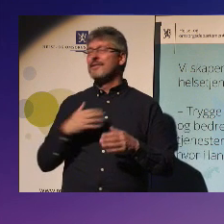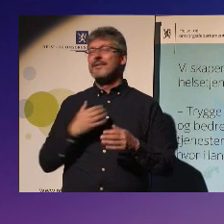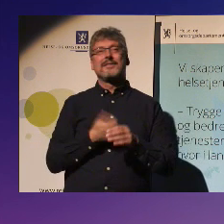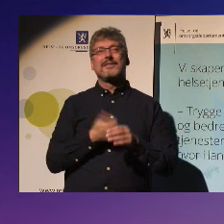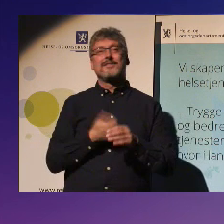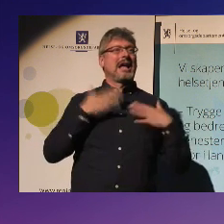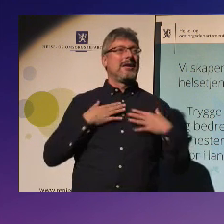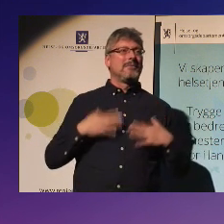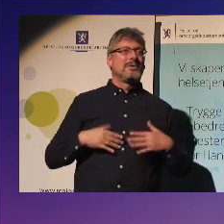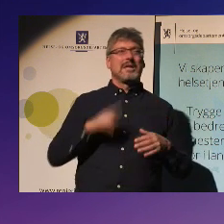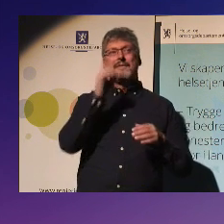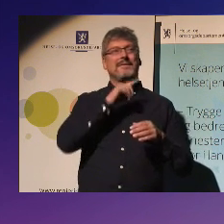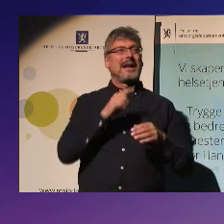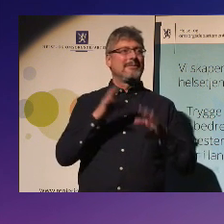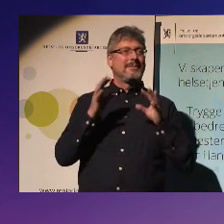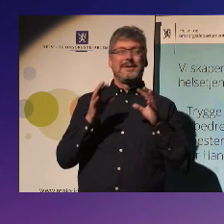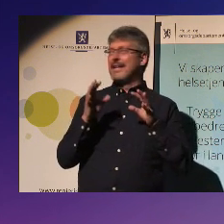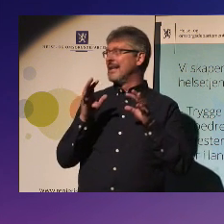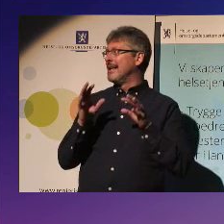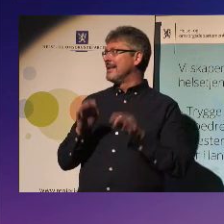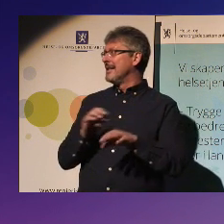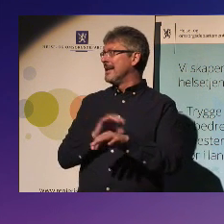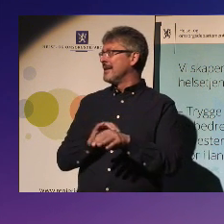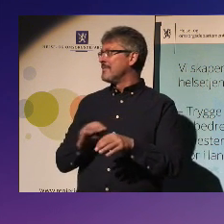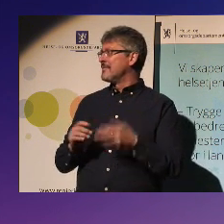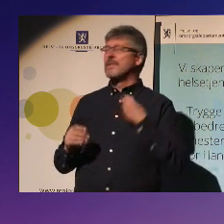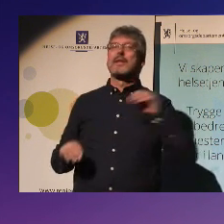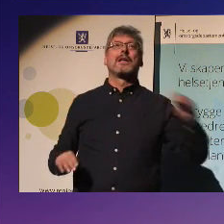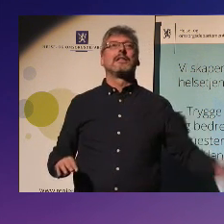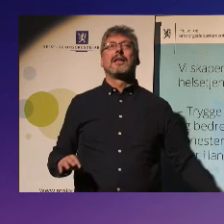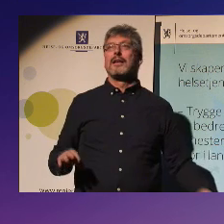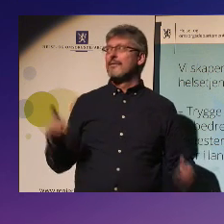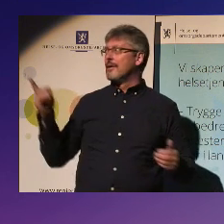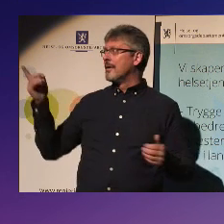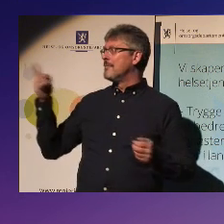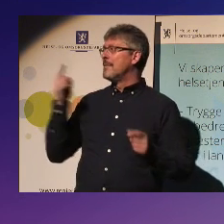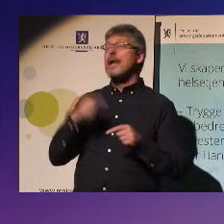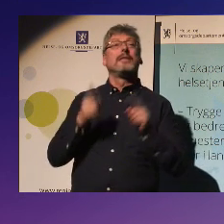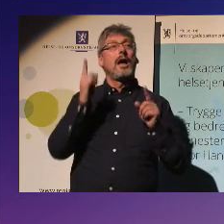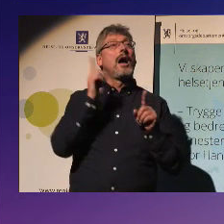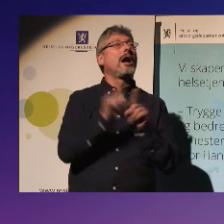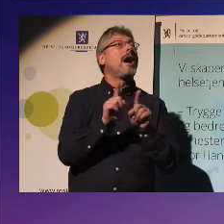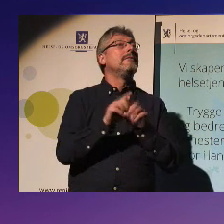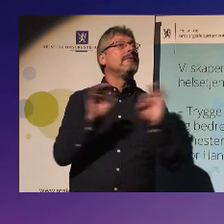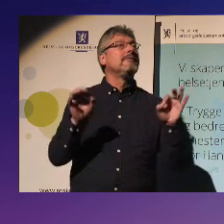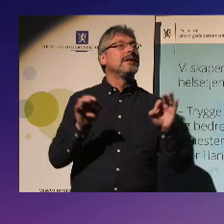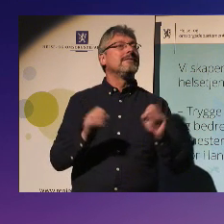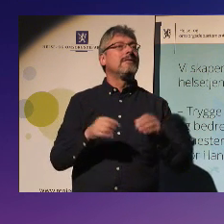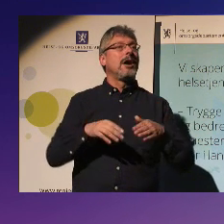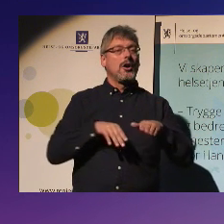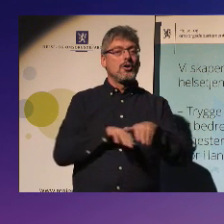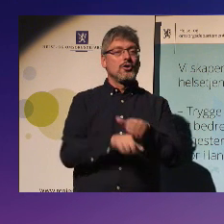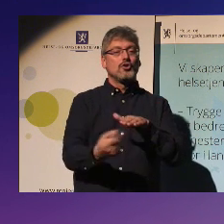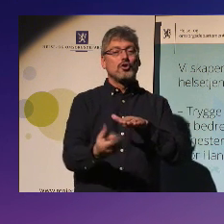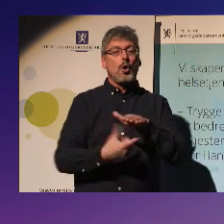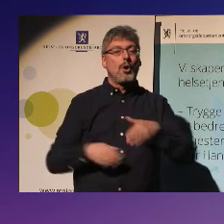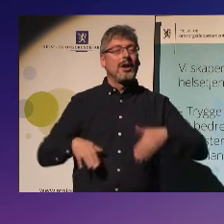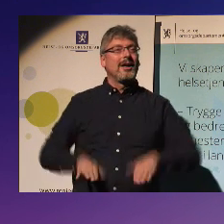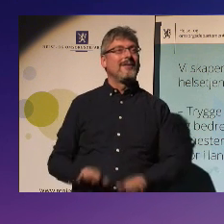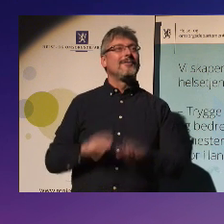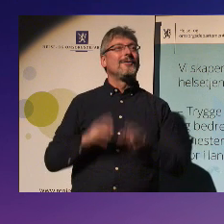fremmendings, som de ser, oi, hva er det her, så legger de det fra seg. Da kan faktisk såla være nidde, for de har ofte skoen på når de går